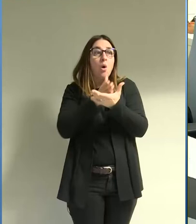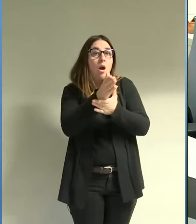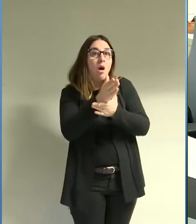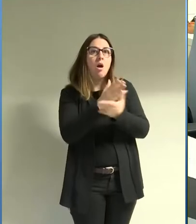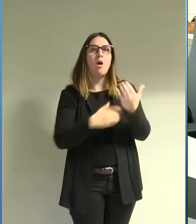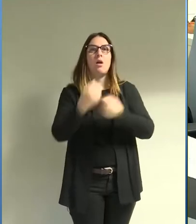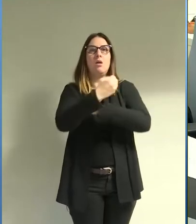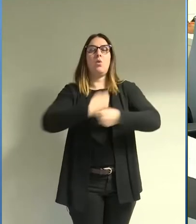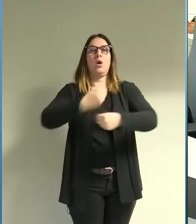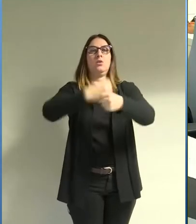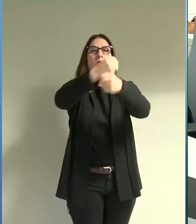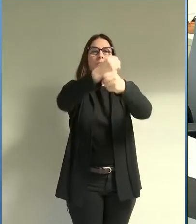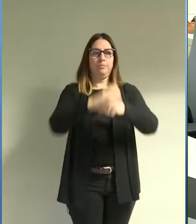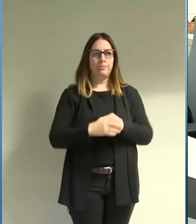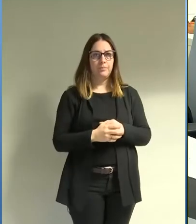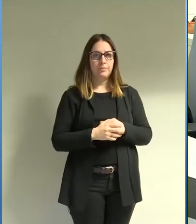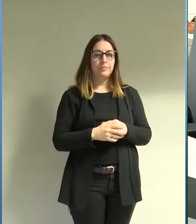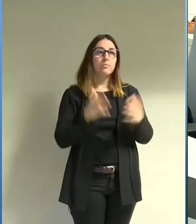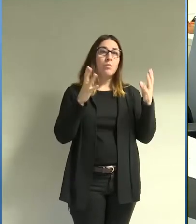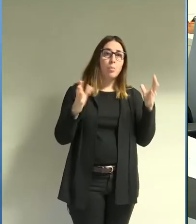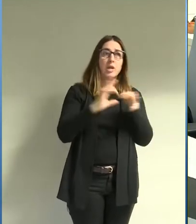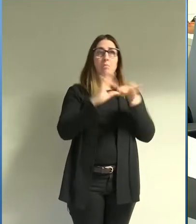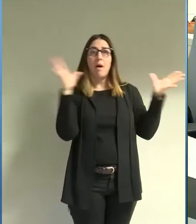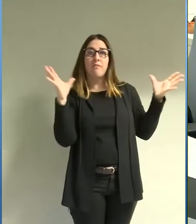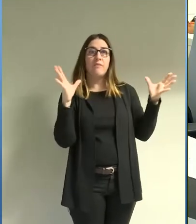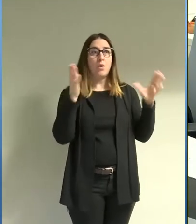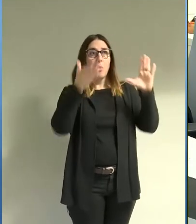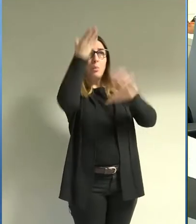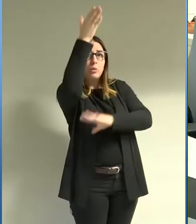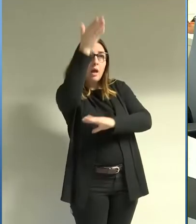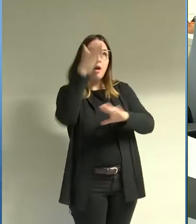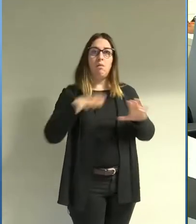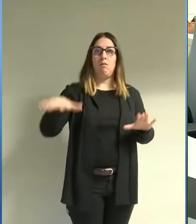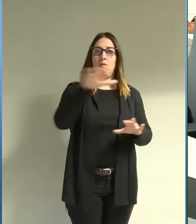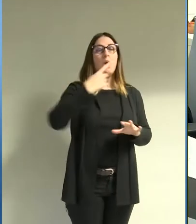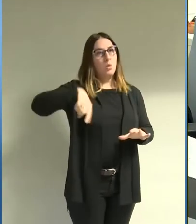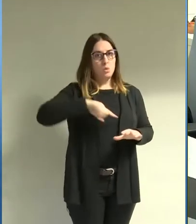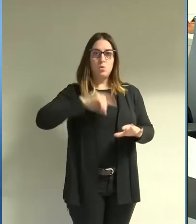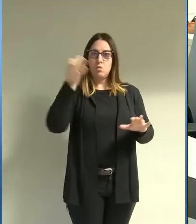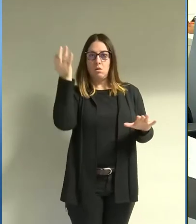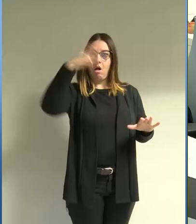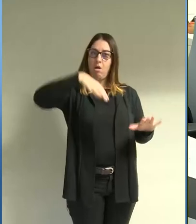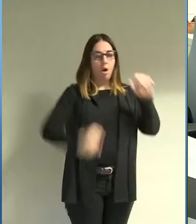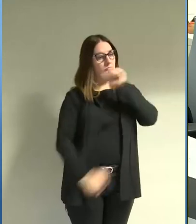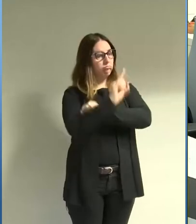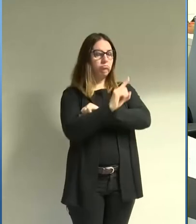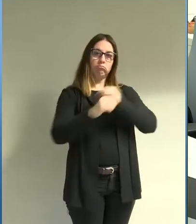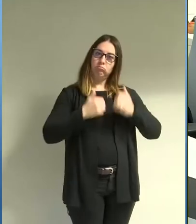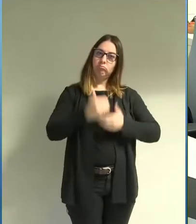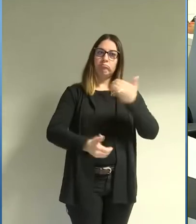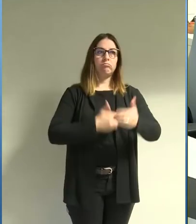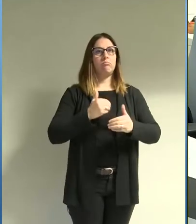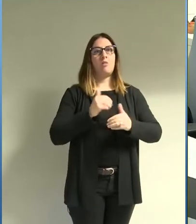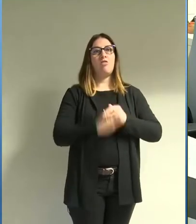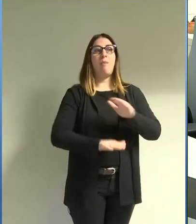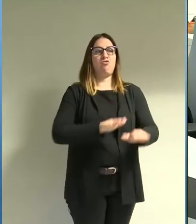choses là ne sont pas toujours liés loin de là quand les collectivités et essaie de penser le futur et c'est bien ici l'originalité de cette démarche voilà je pense